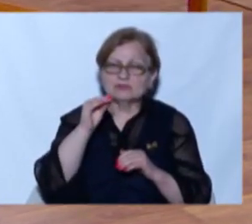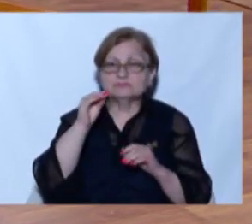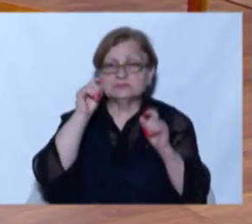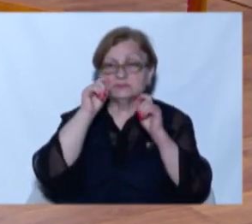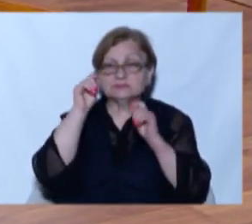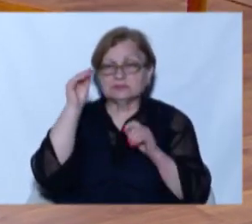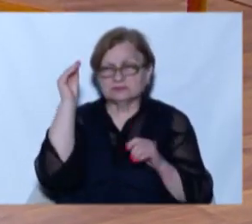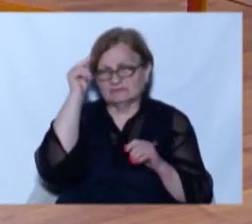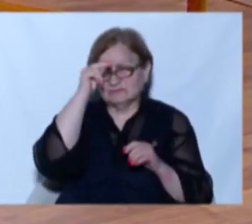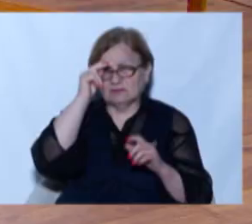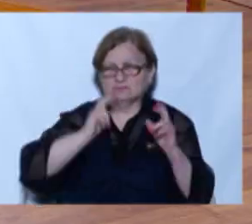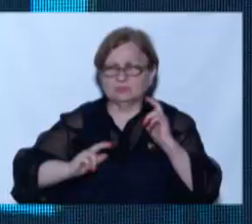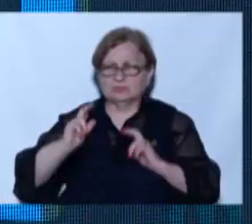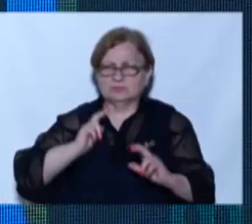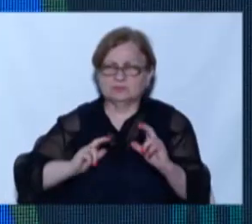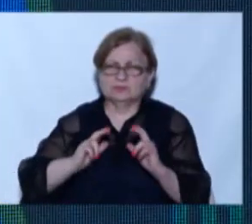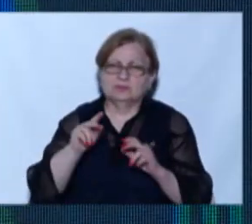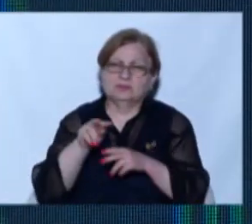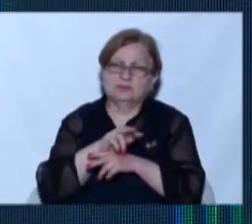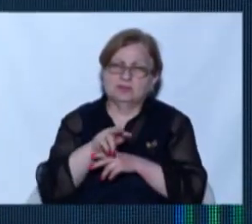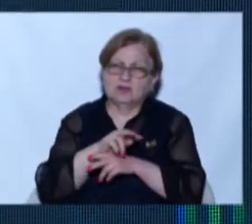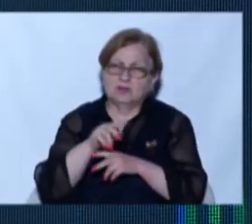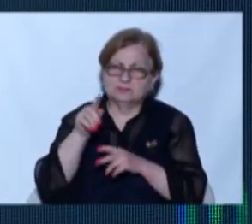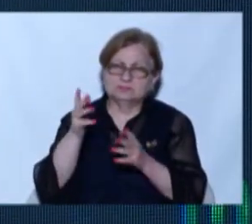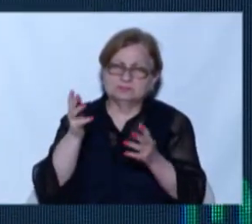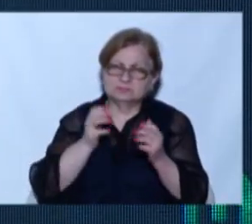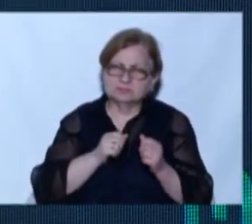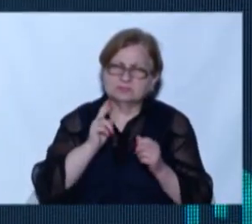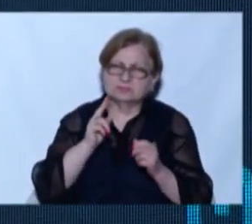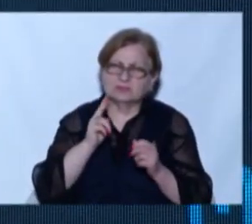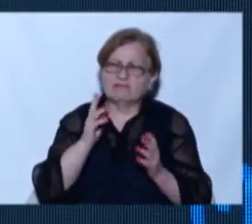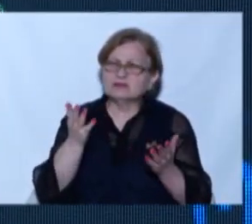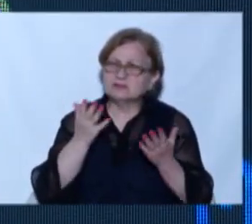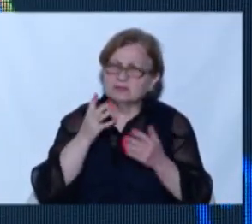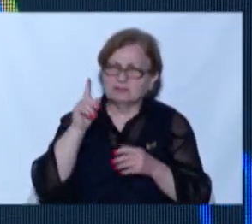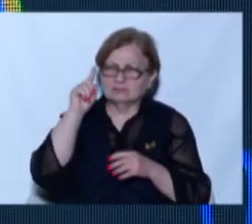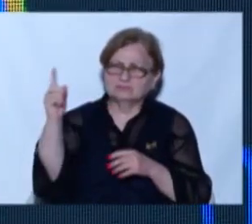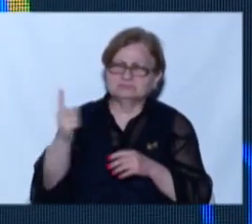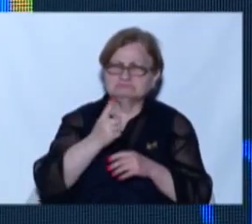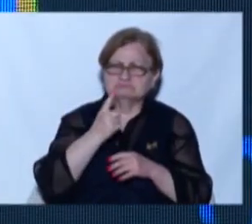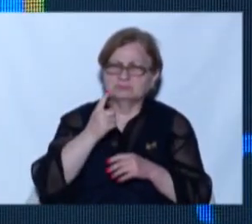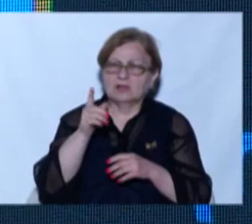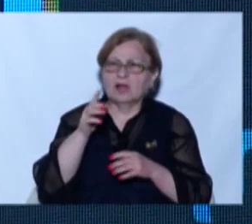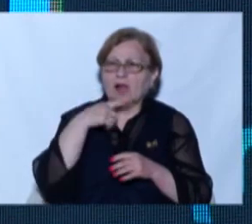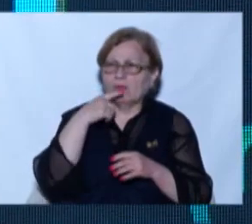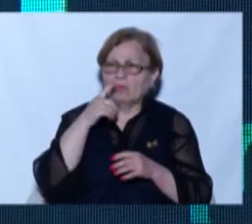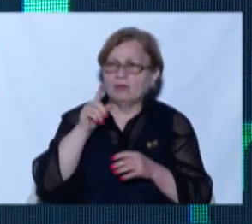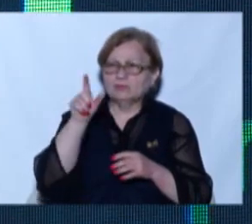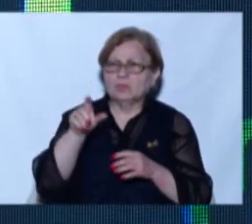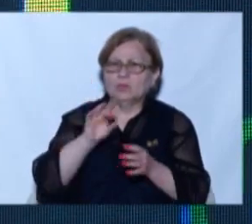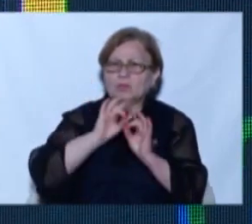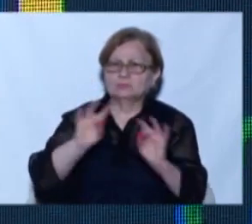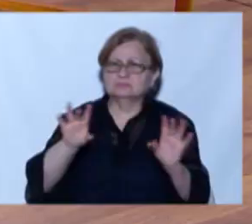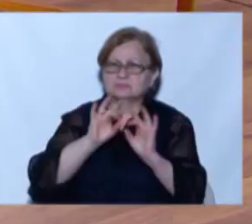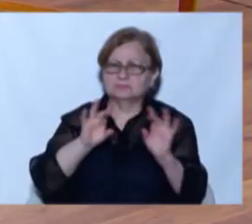სწავლობდი, ყვებოდნენ ამბავს, ფილოლოგიის ფაკულტეტზე მისაღებ გამოცდებზე ვიღაც გამოჩნდა, ფანტასტიკური მოთხრობების ავტორი.